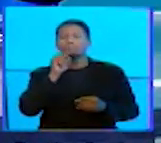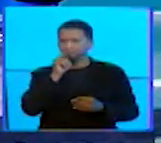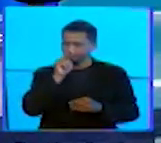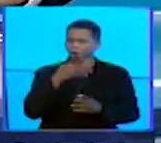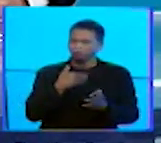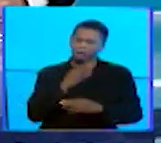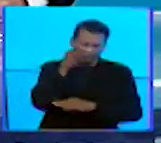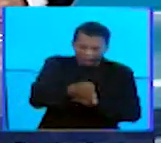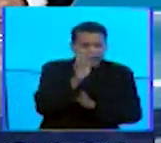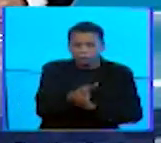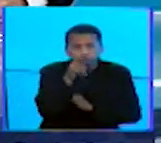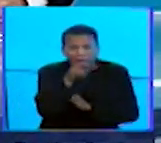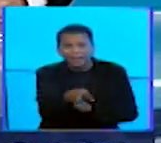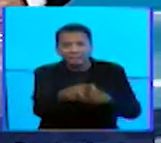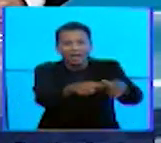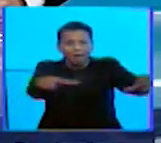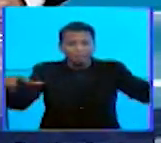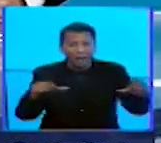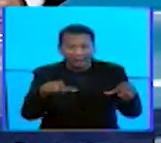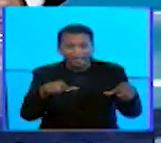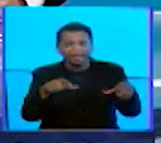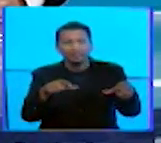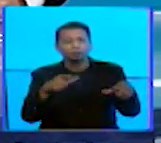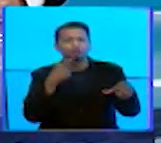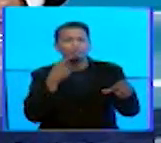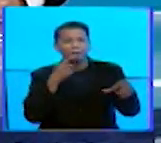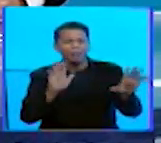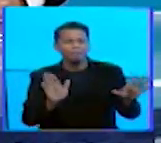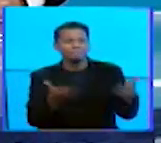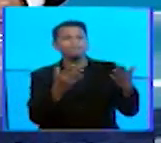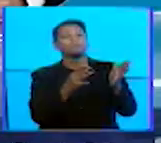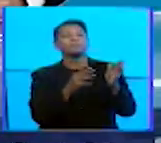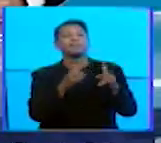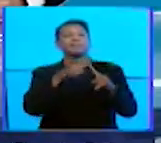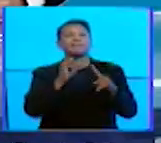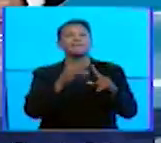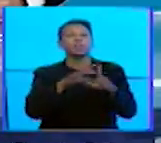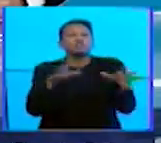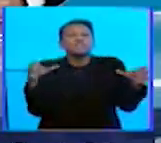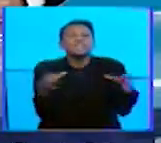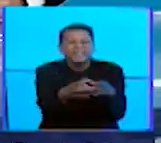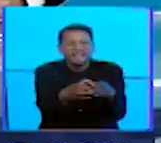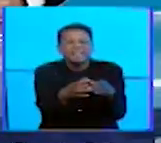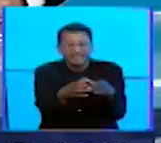melihat langsung ke lapangan sekaligus mencoba mini triathlon bersama atlet daerah.